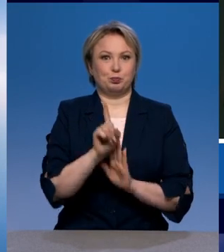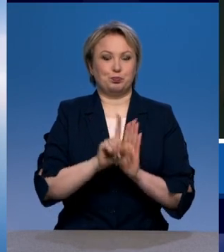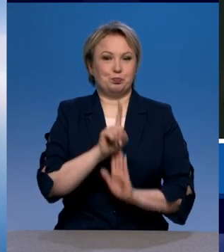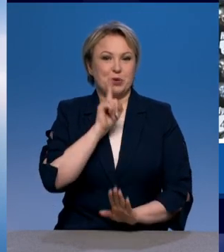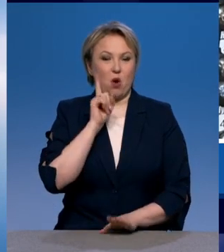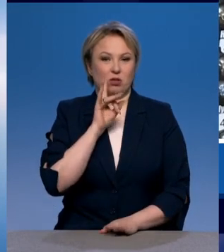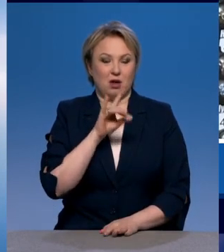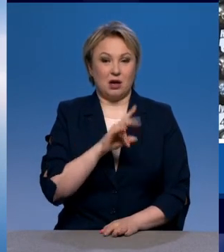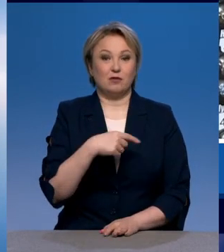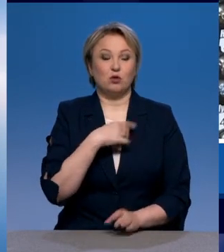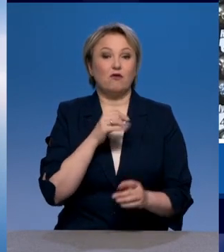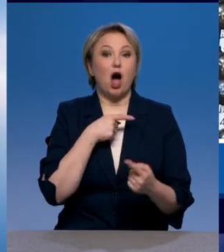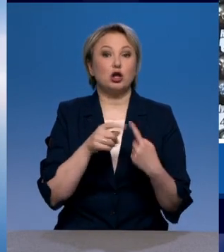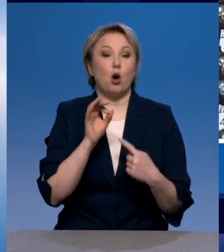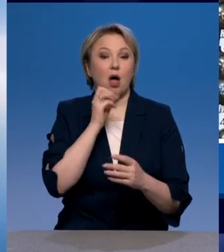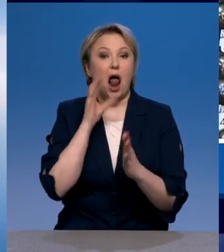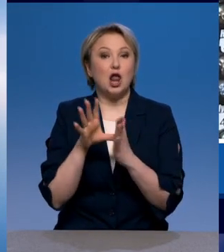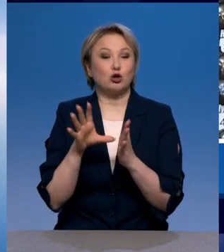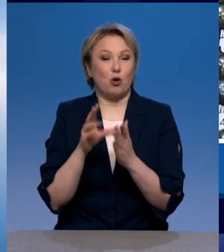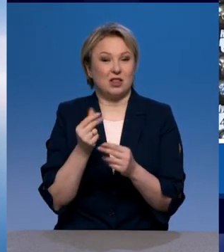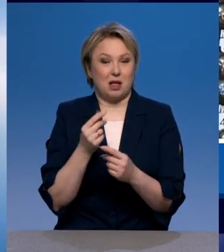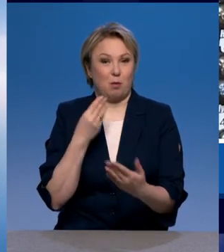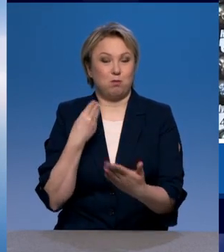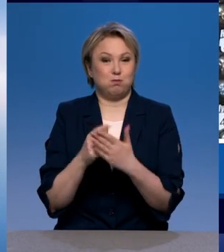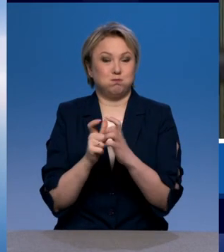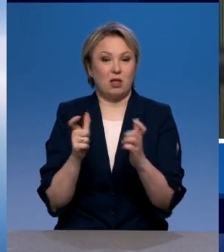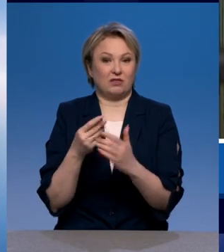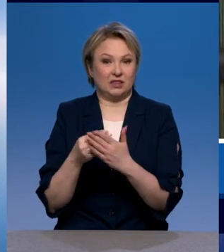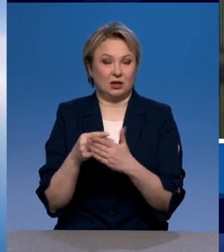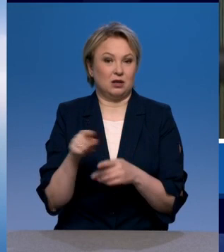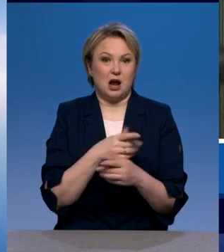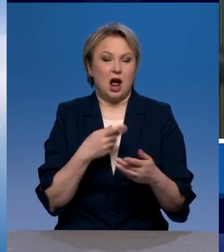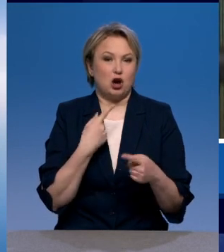от электронных денег, то есть банковские карты, не будет. Больше того,